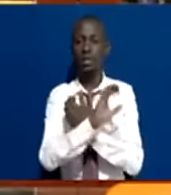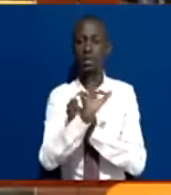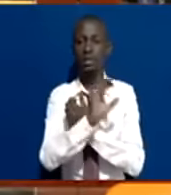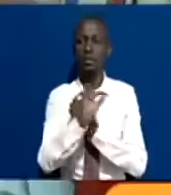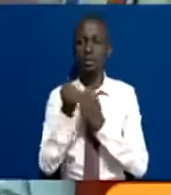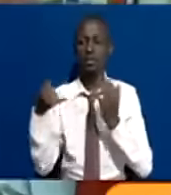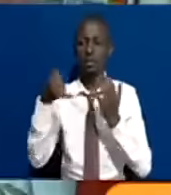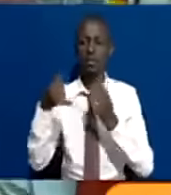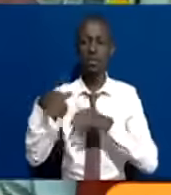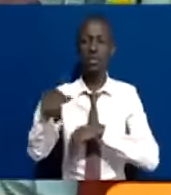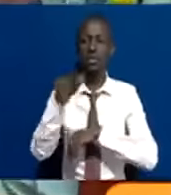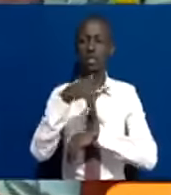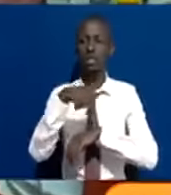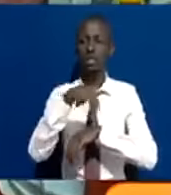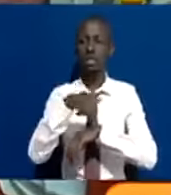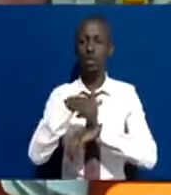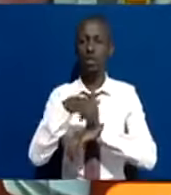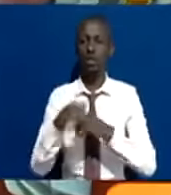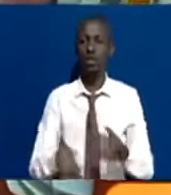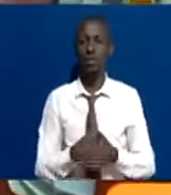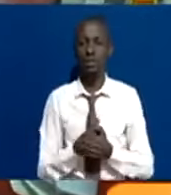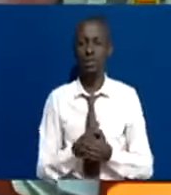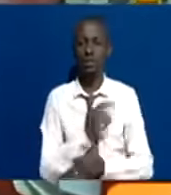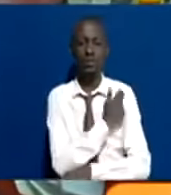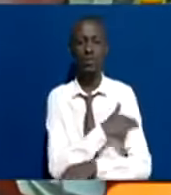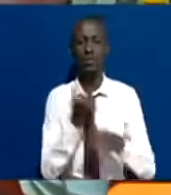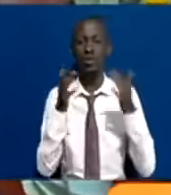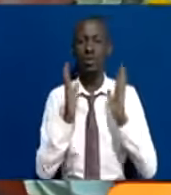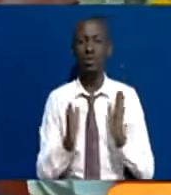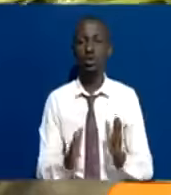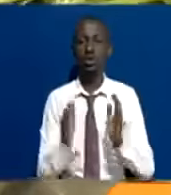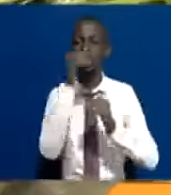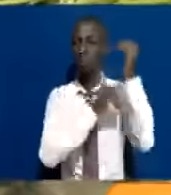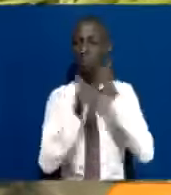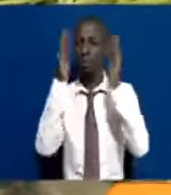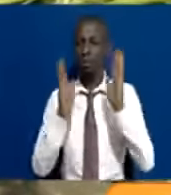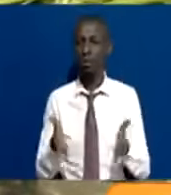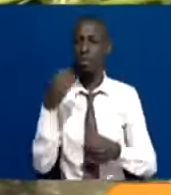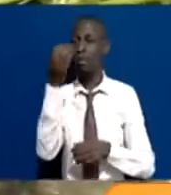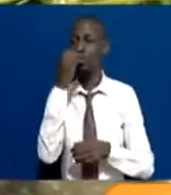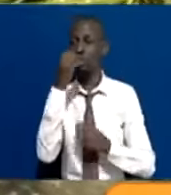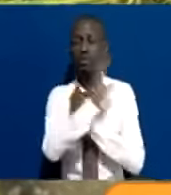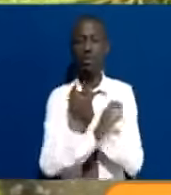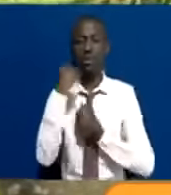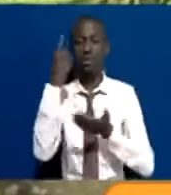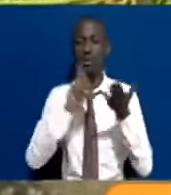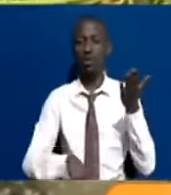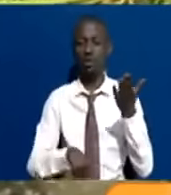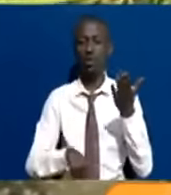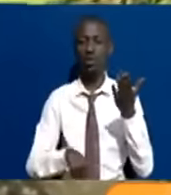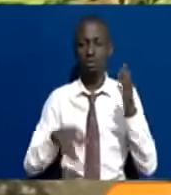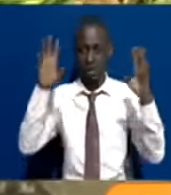ya kitaifa. Daktari Caroline Kinyaga ambaye ni mtaalamu wa vyakula nchini anasema kuwa uvumbuzi wa